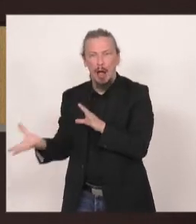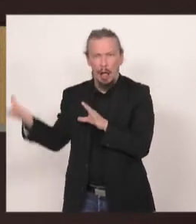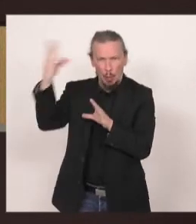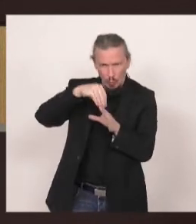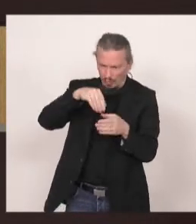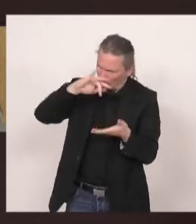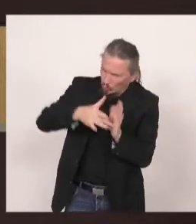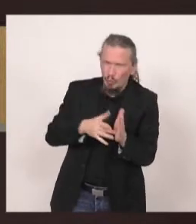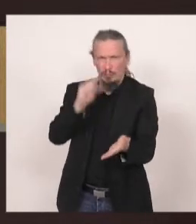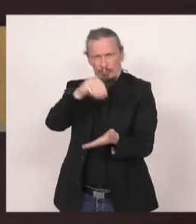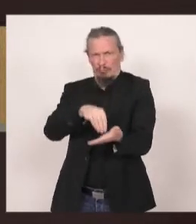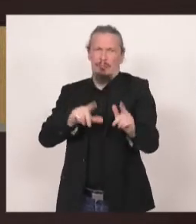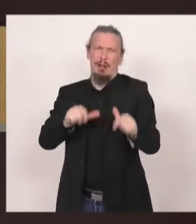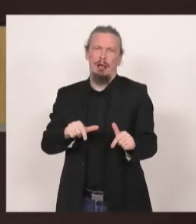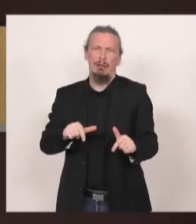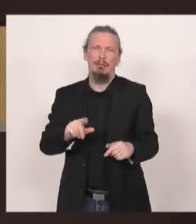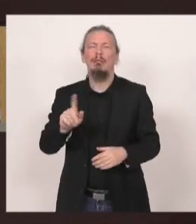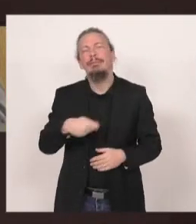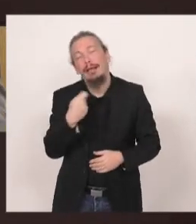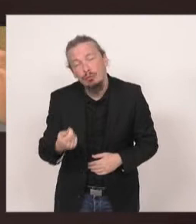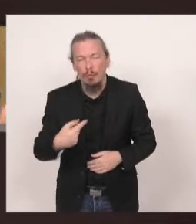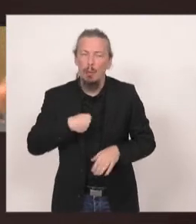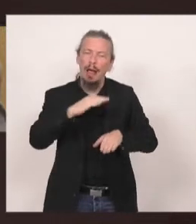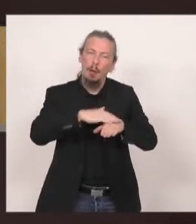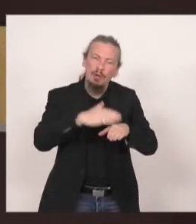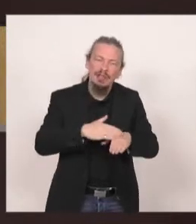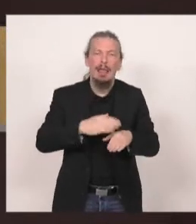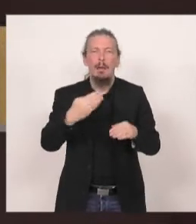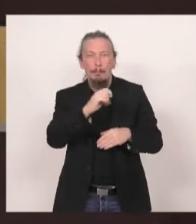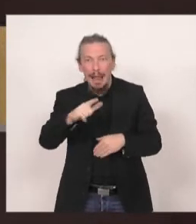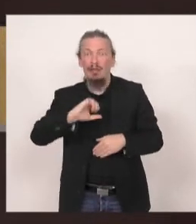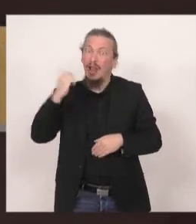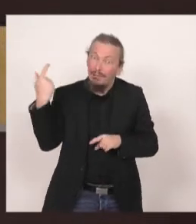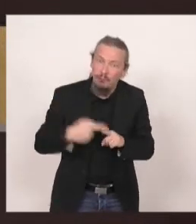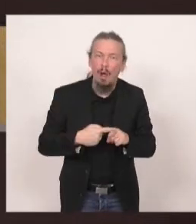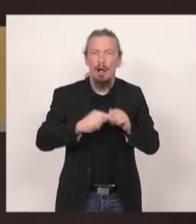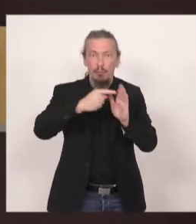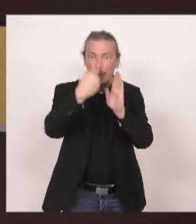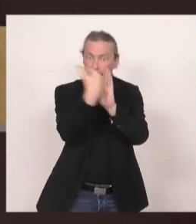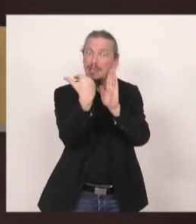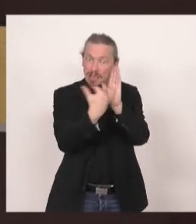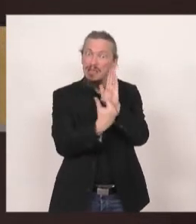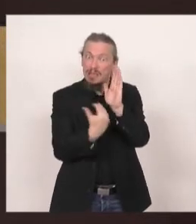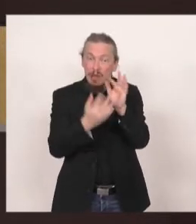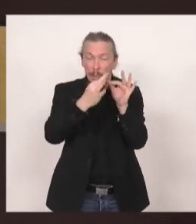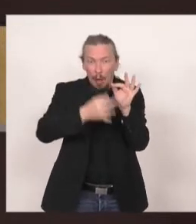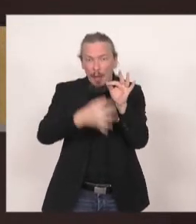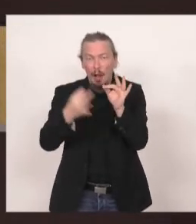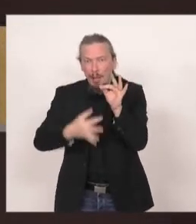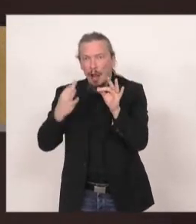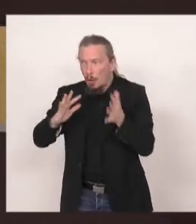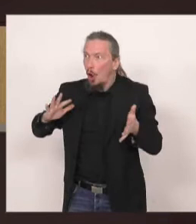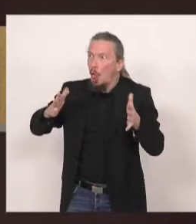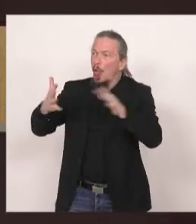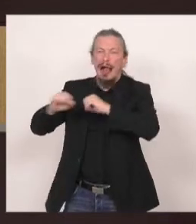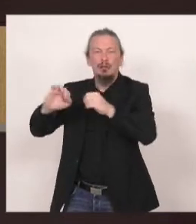pourrai évidemment pas, dans les conseils métropolitains, vous faire point par point le bilan et l'état d'avancement de